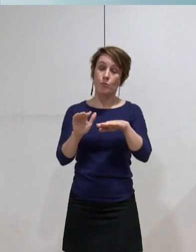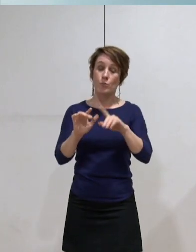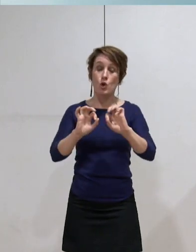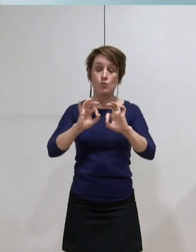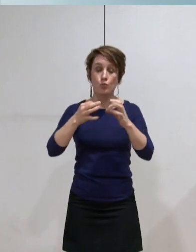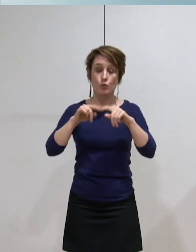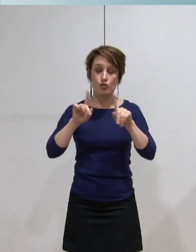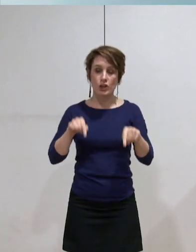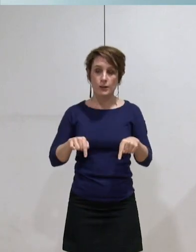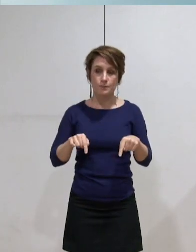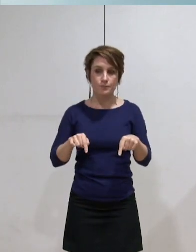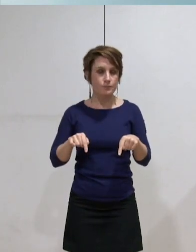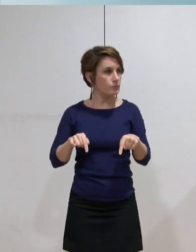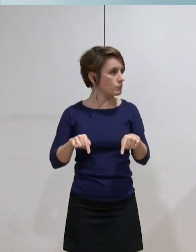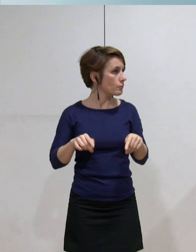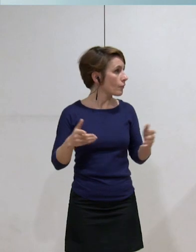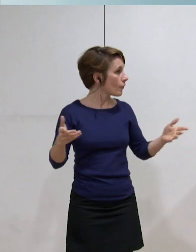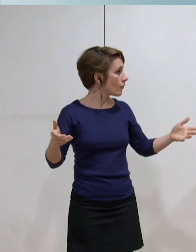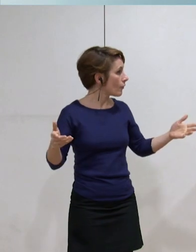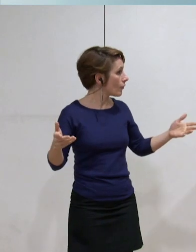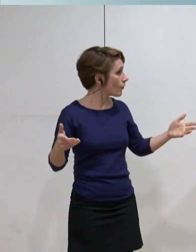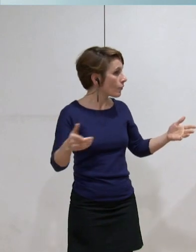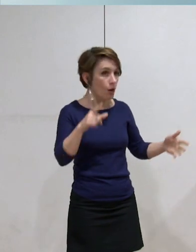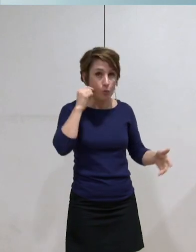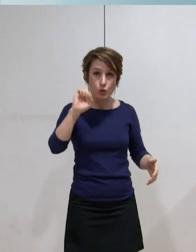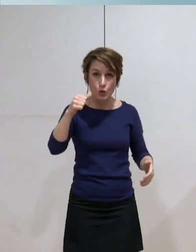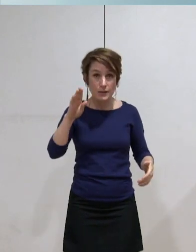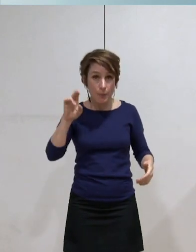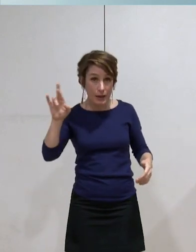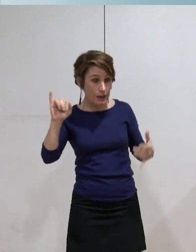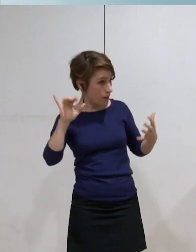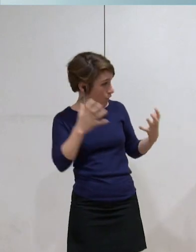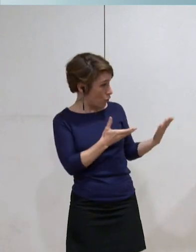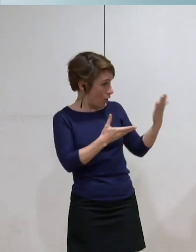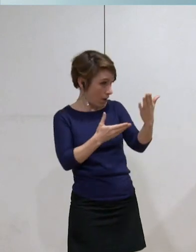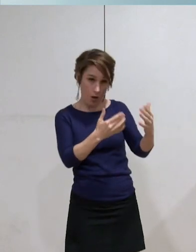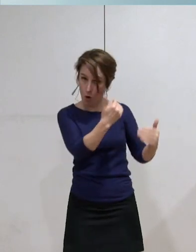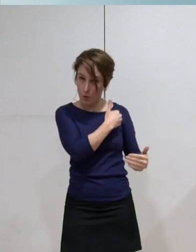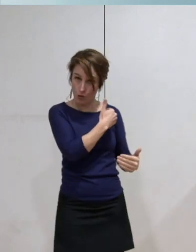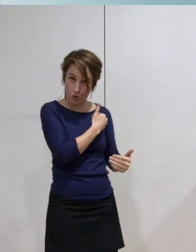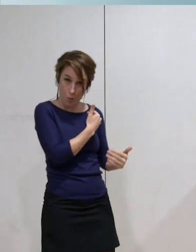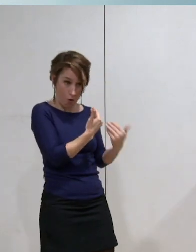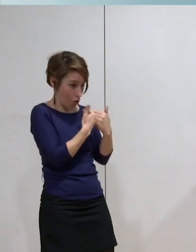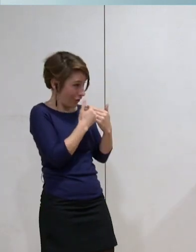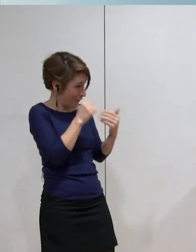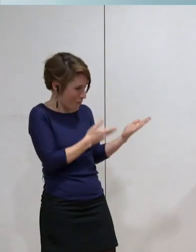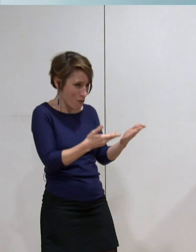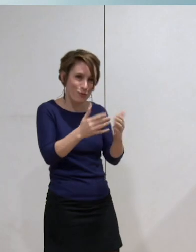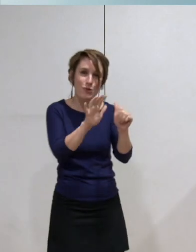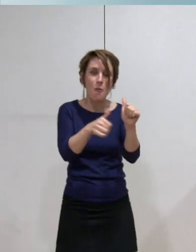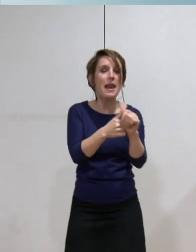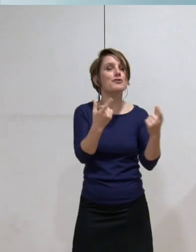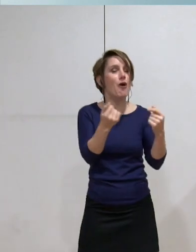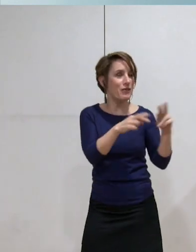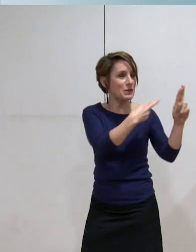euh suffit de demander la parole monsieur Sabri si vous voulez parler allez l'adjoint finance va faire quelques réponses avant que je